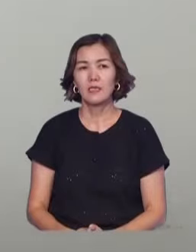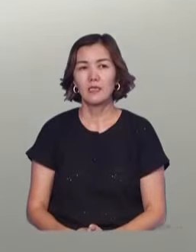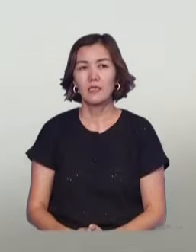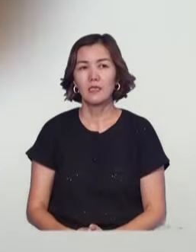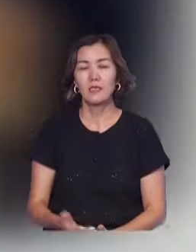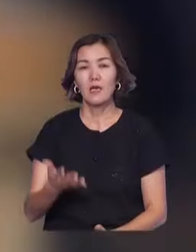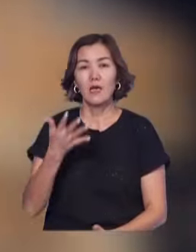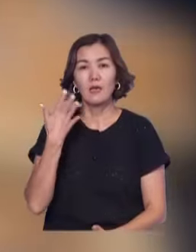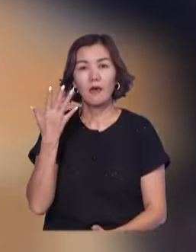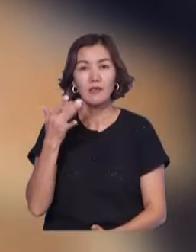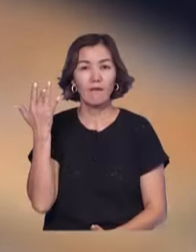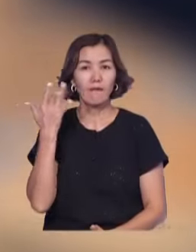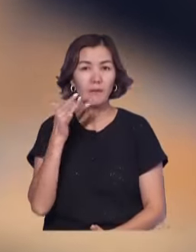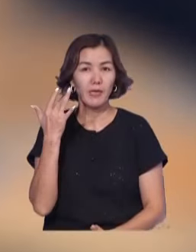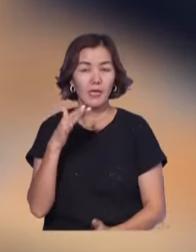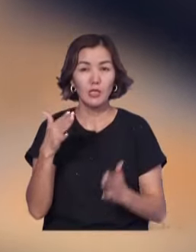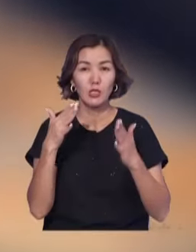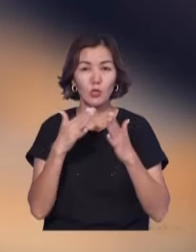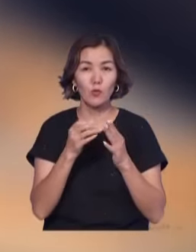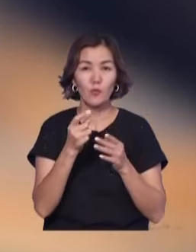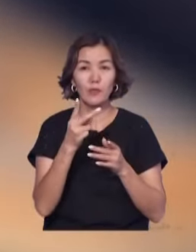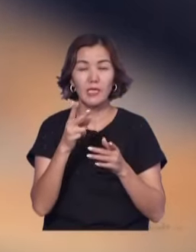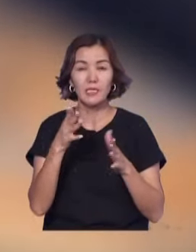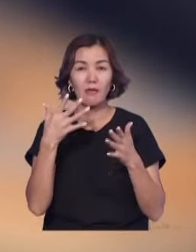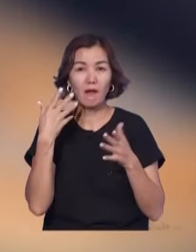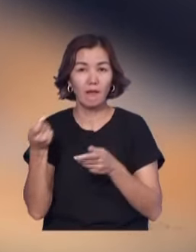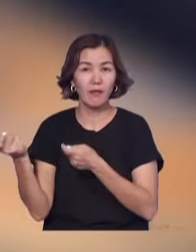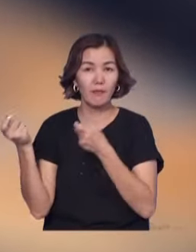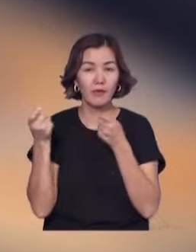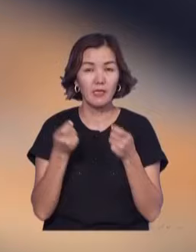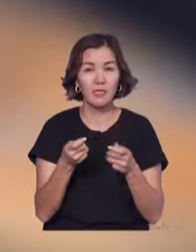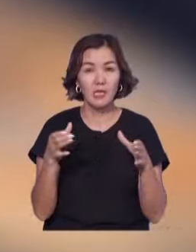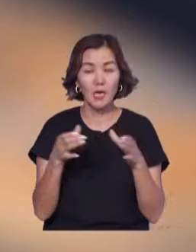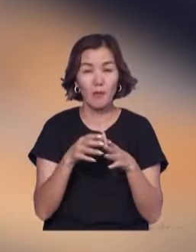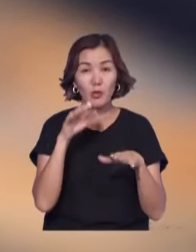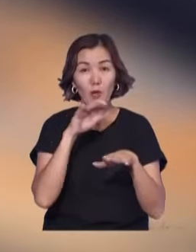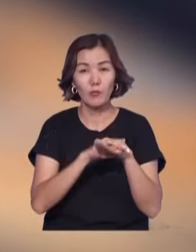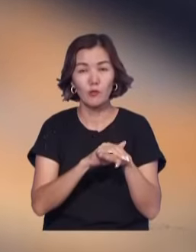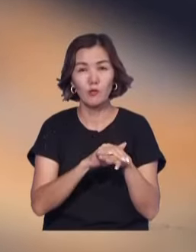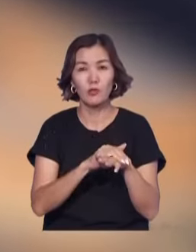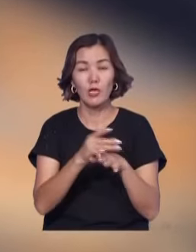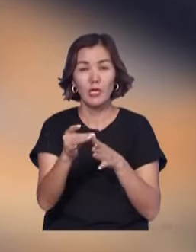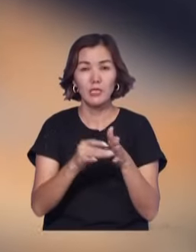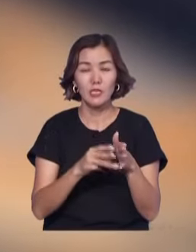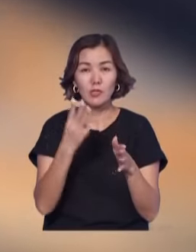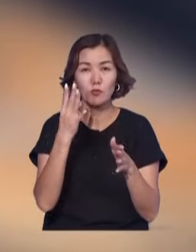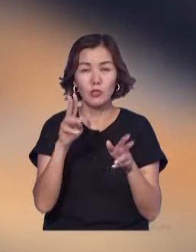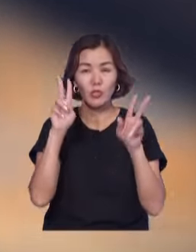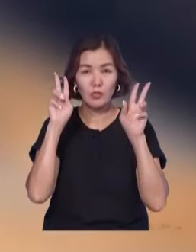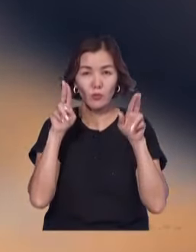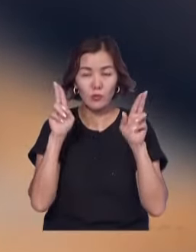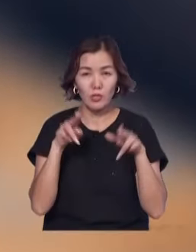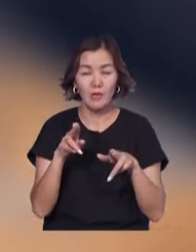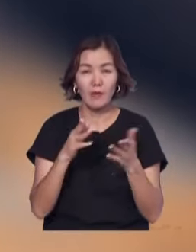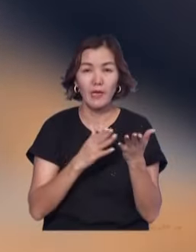Когда в американский приют принесли несколько котят, команда была удивлена, обнаружив, что один из них обладает сразу четырьмя ушами. Сотрудники